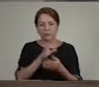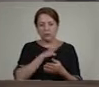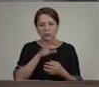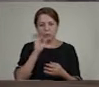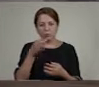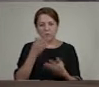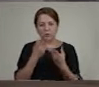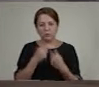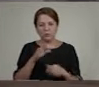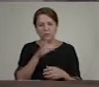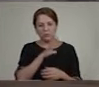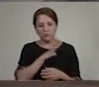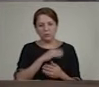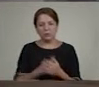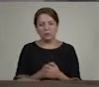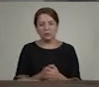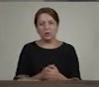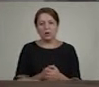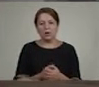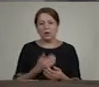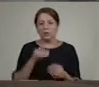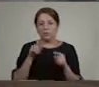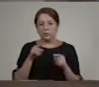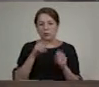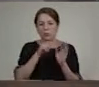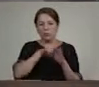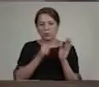hisoblashlarni amalga oshirgan bo'lasiz. Mana bunda